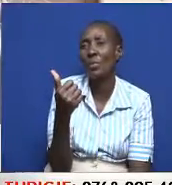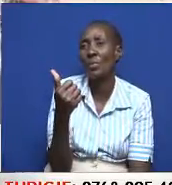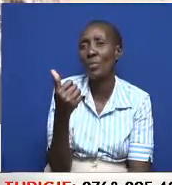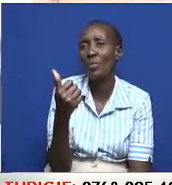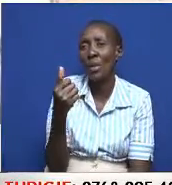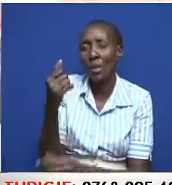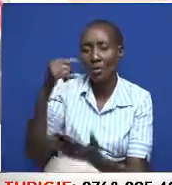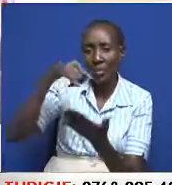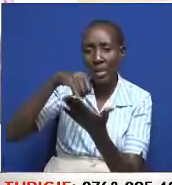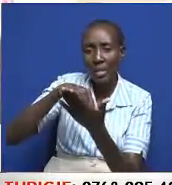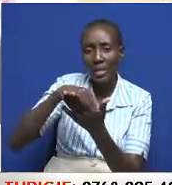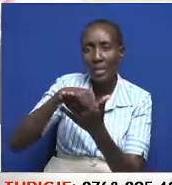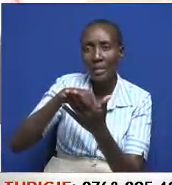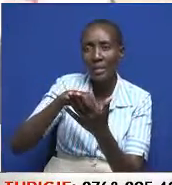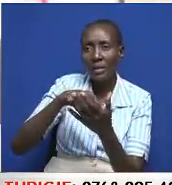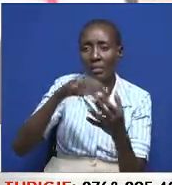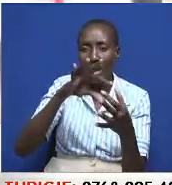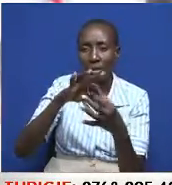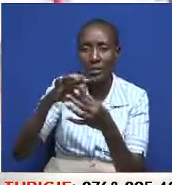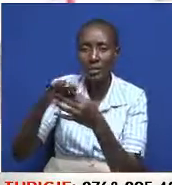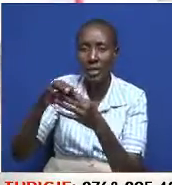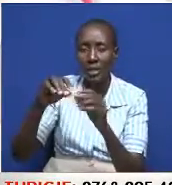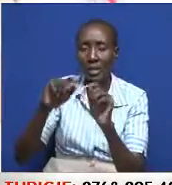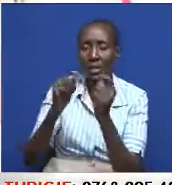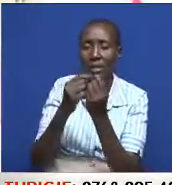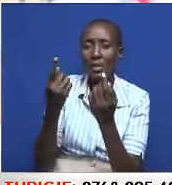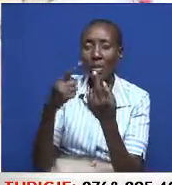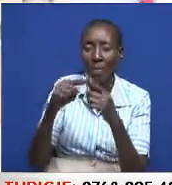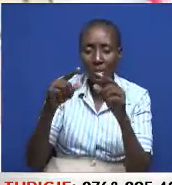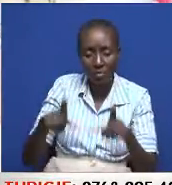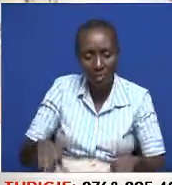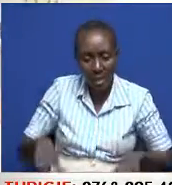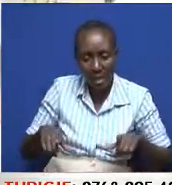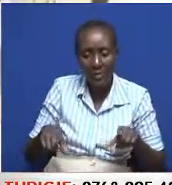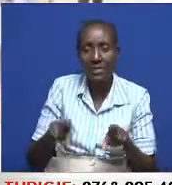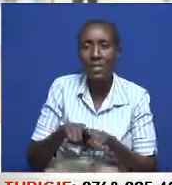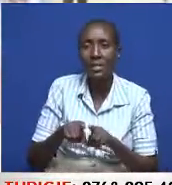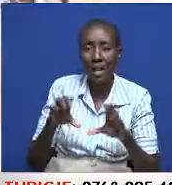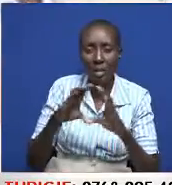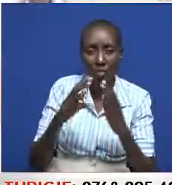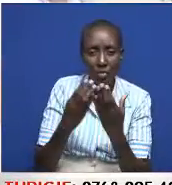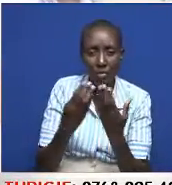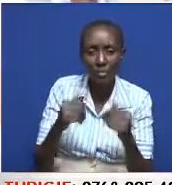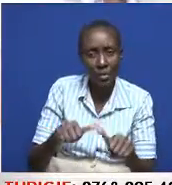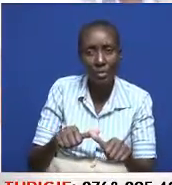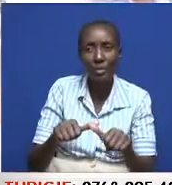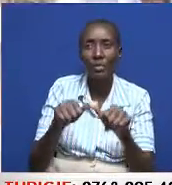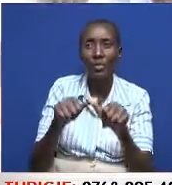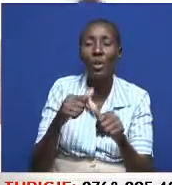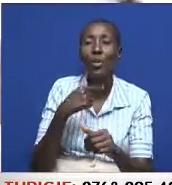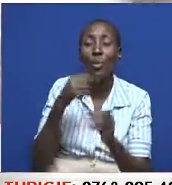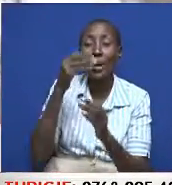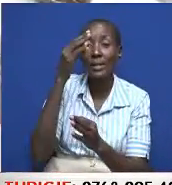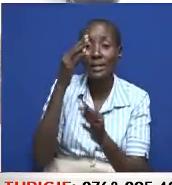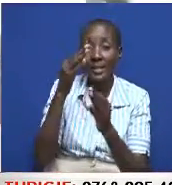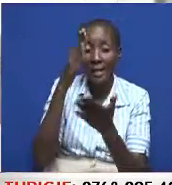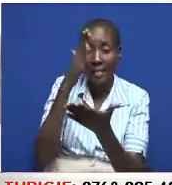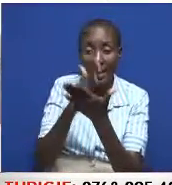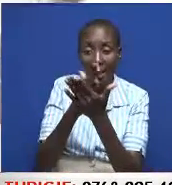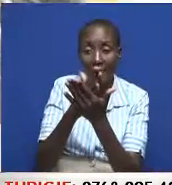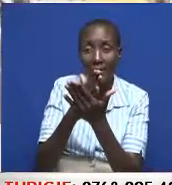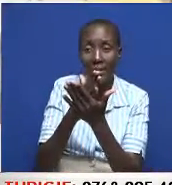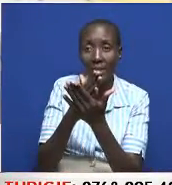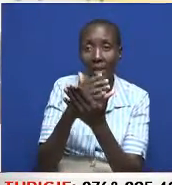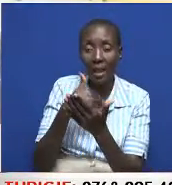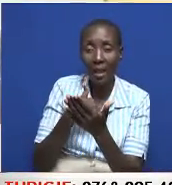zingine, lakini mpaka saizi tuko hai na bado tuko kama jamii ya Sengwer. Tunataka sisi haki yetu iweze kutambuliwa kama jamii, tupate